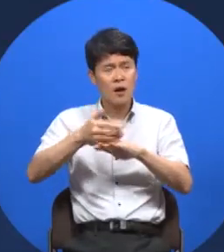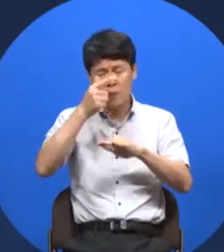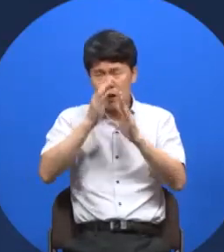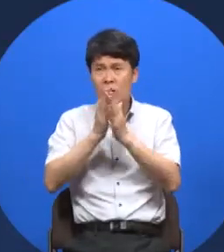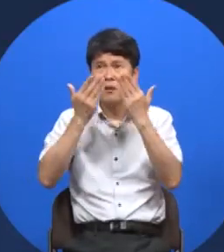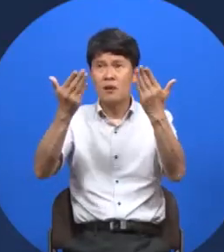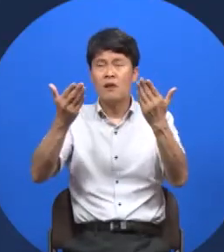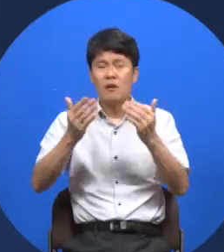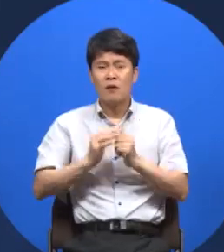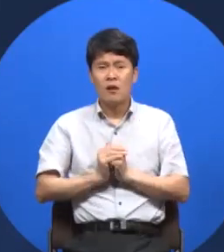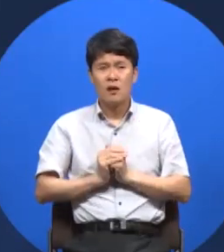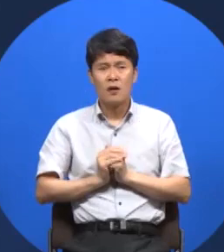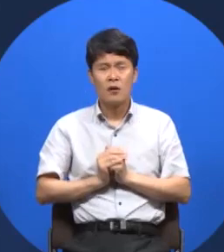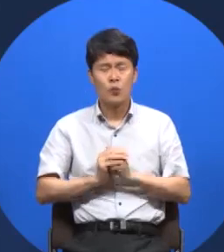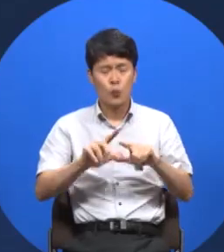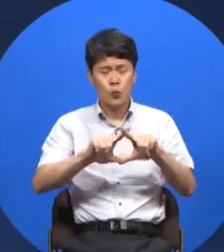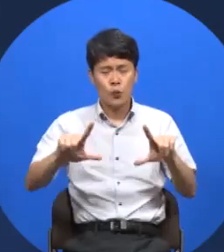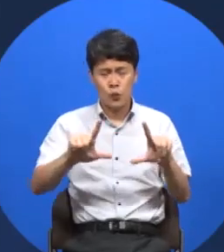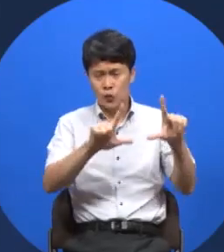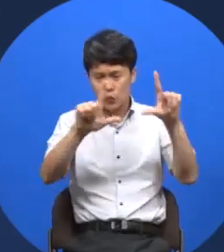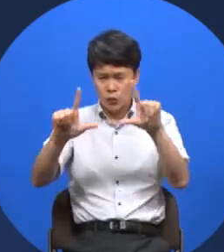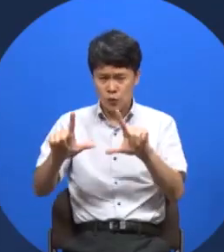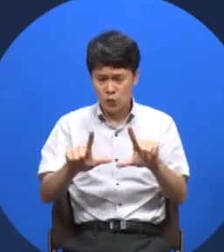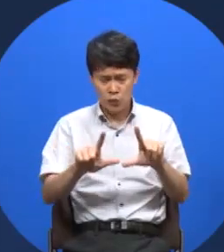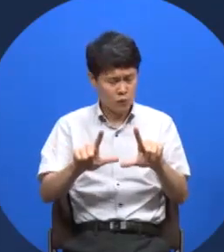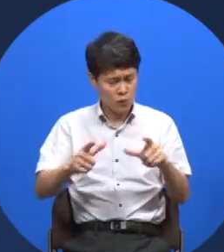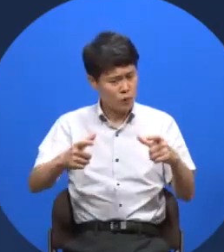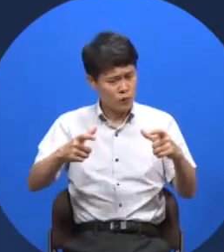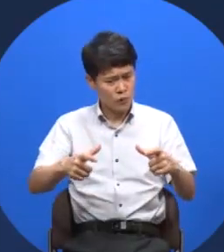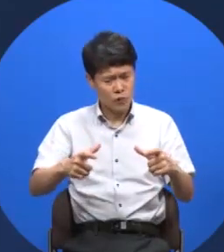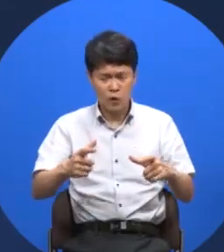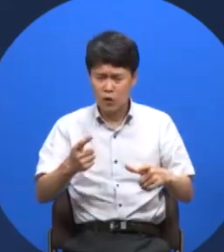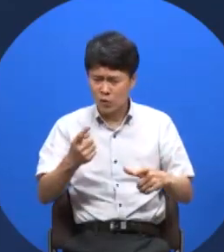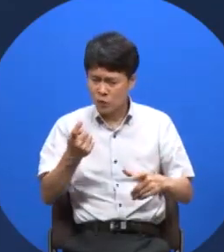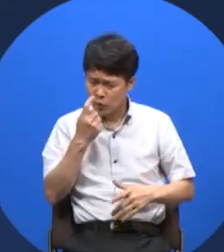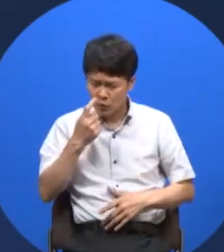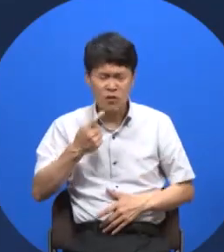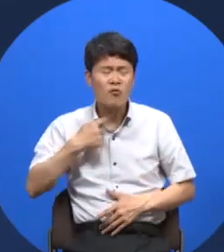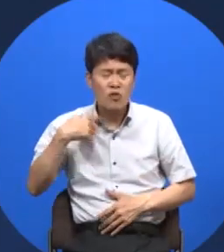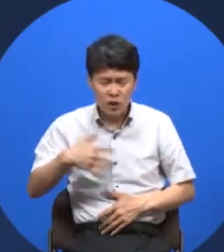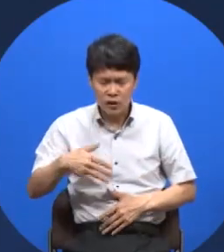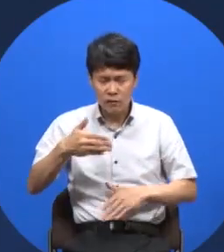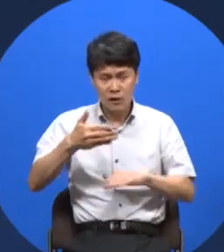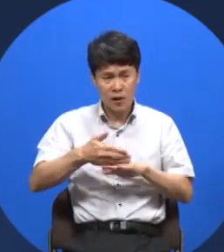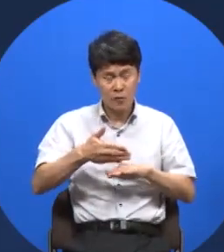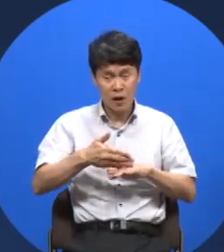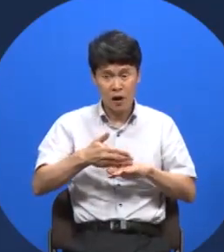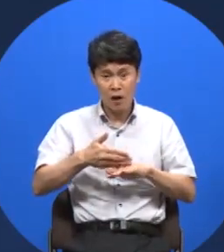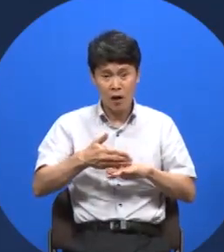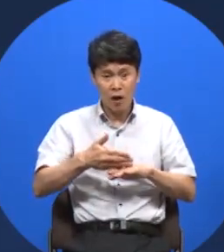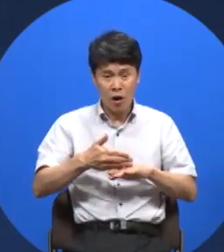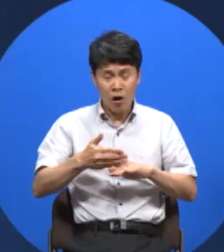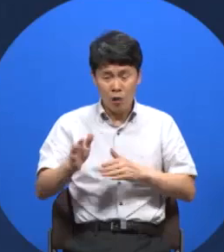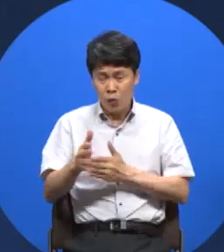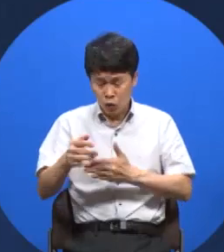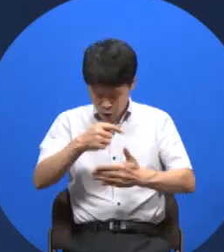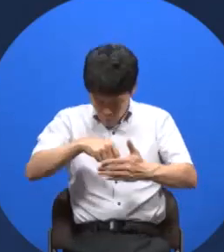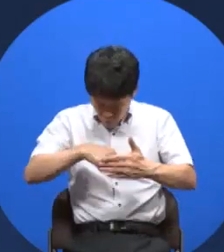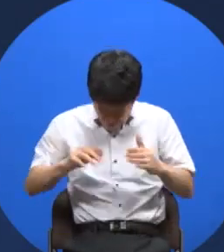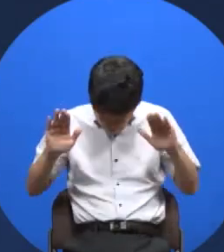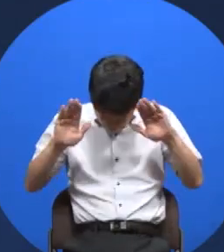드려집니다. 일상의 삶의 마당에서는 배우지 못했던 감사를 물고기 뱃속 그